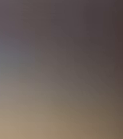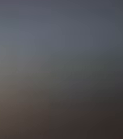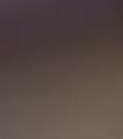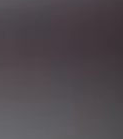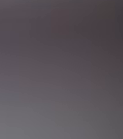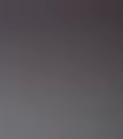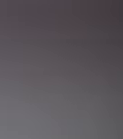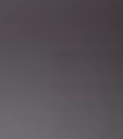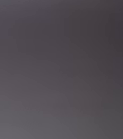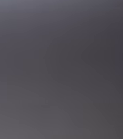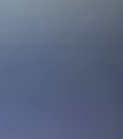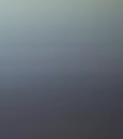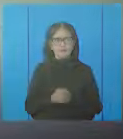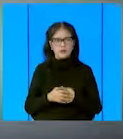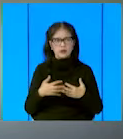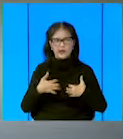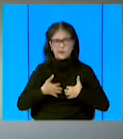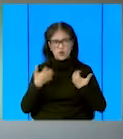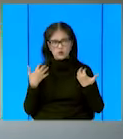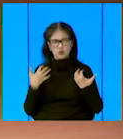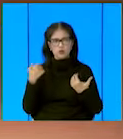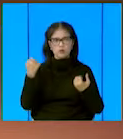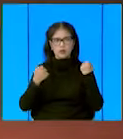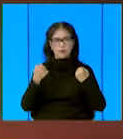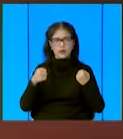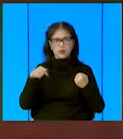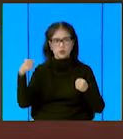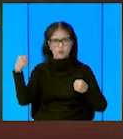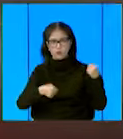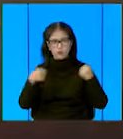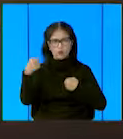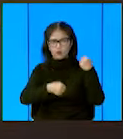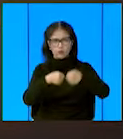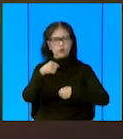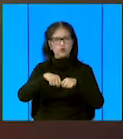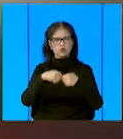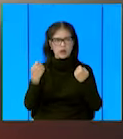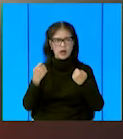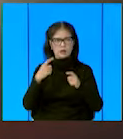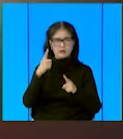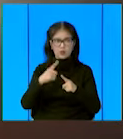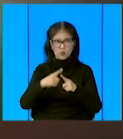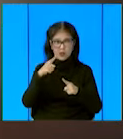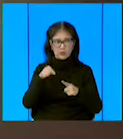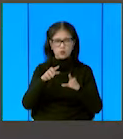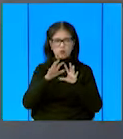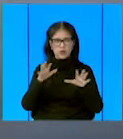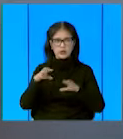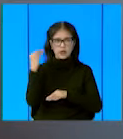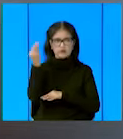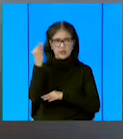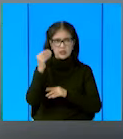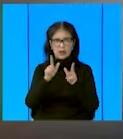perbuatannya. Mereka yang emosi bahkan merusak mobil yang dikendarai pelaku. Tidak hanya sekali, ulah negatif wisatawan asing jadi